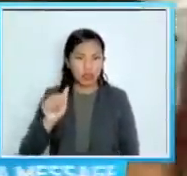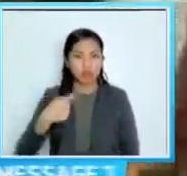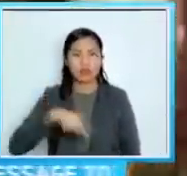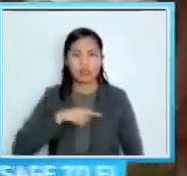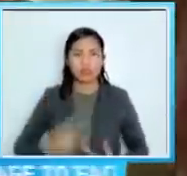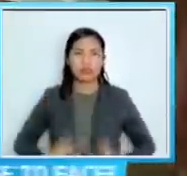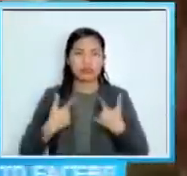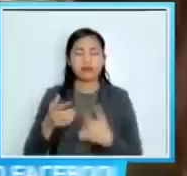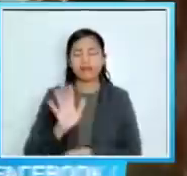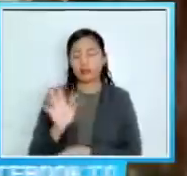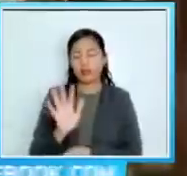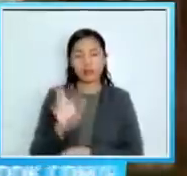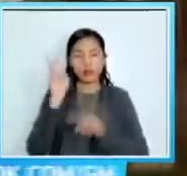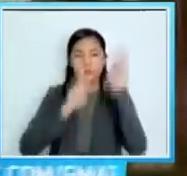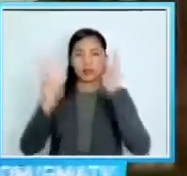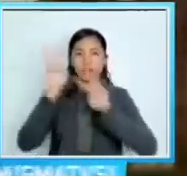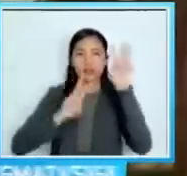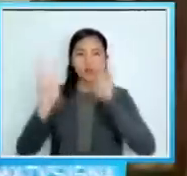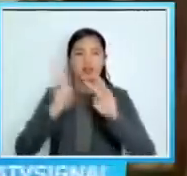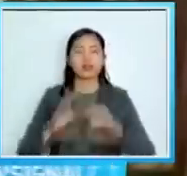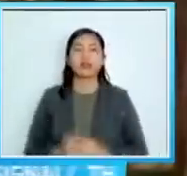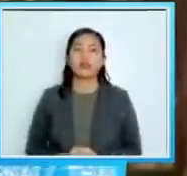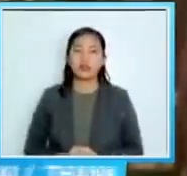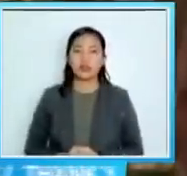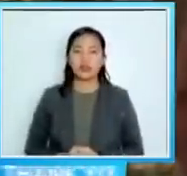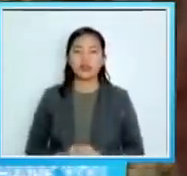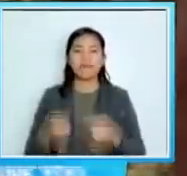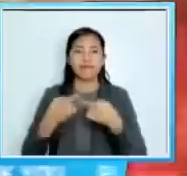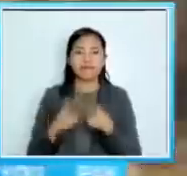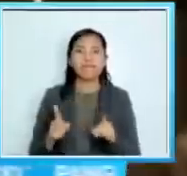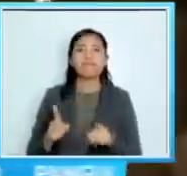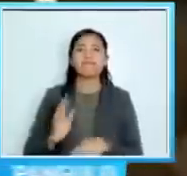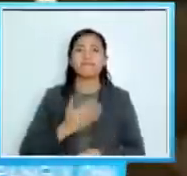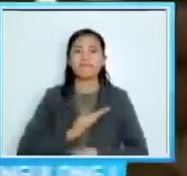mag-alala. Pero mga wasak na po ang mga bahay namin.